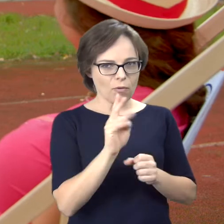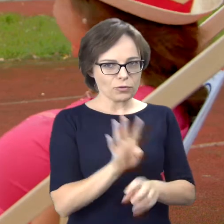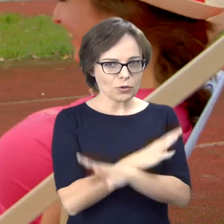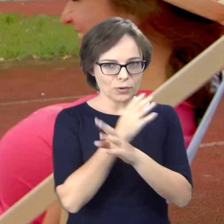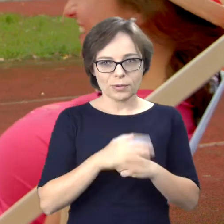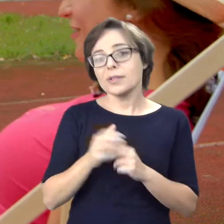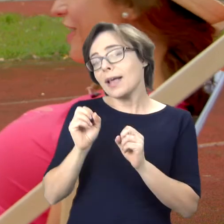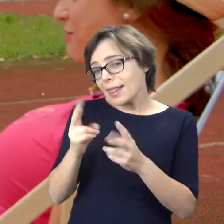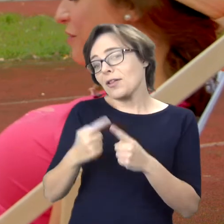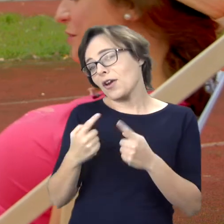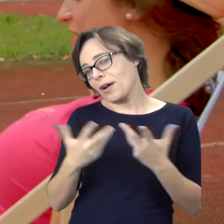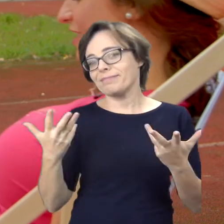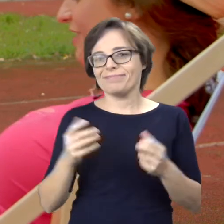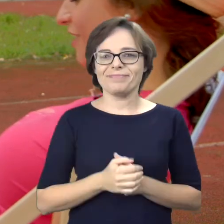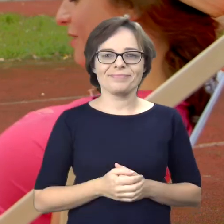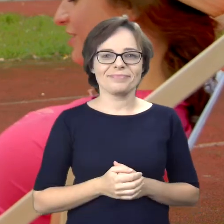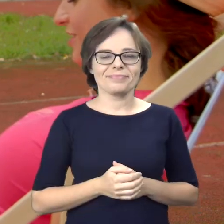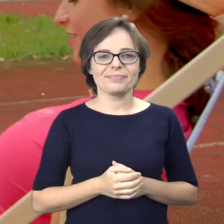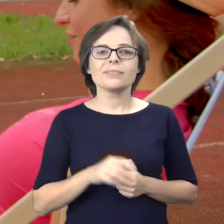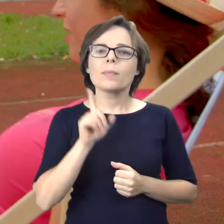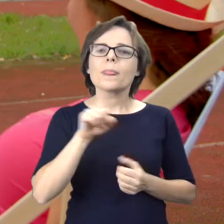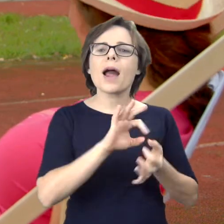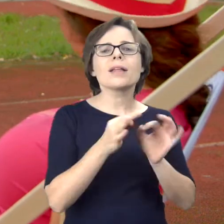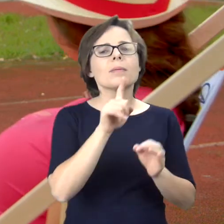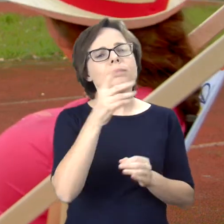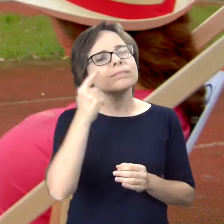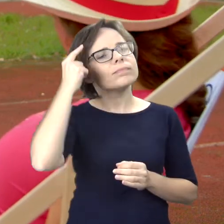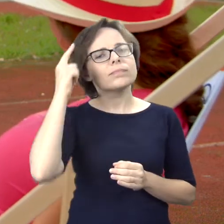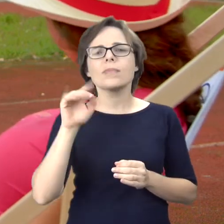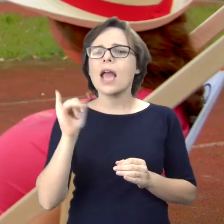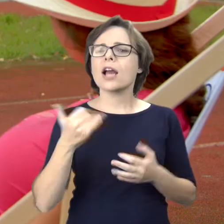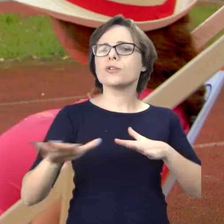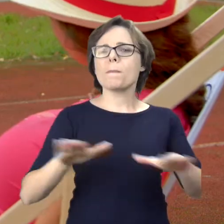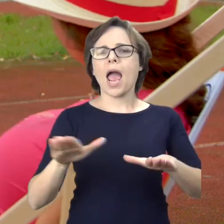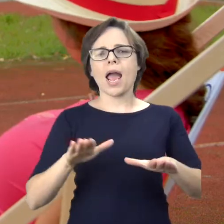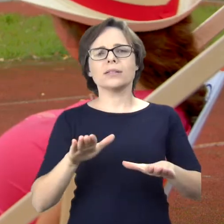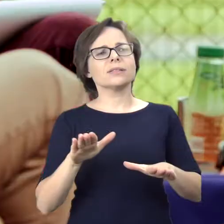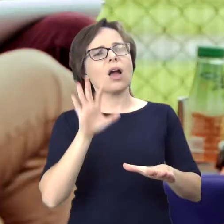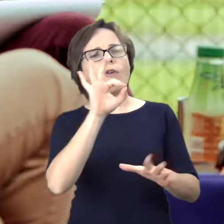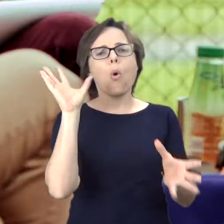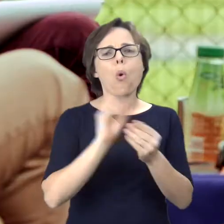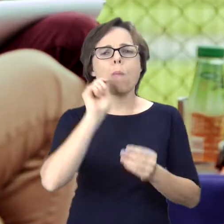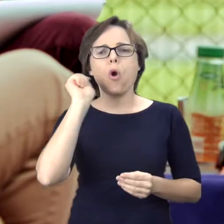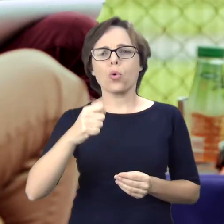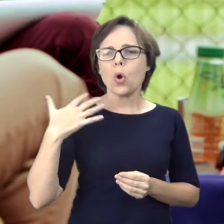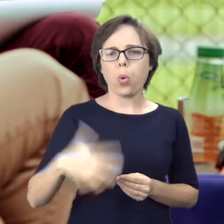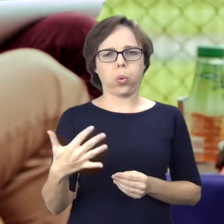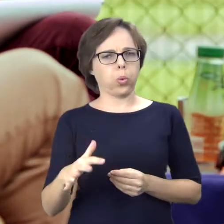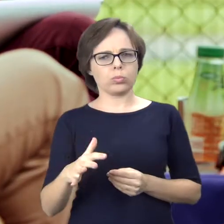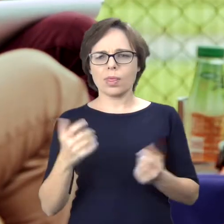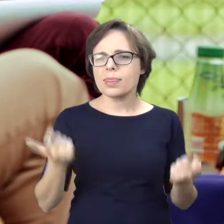się, tak. No, a jakbyś miał wspomnieć takie najbardziej, nie wiem, hardkorowe miejsce w swoich podróżach, może nawet trochę